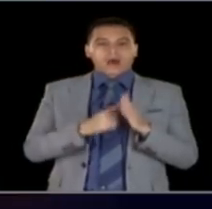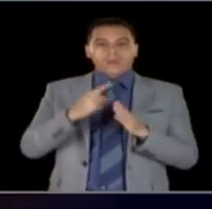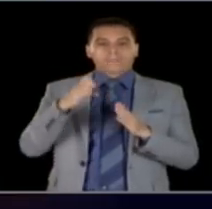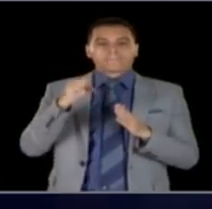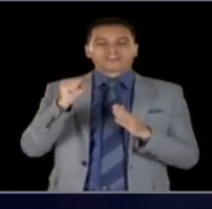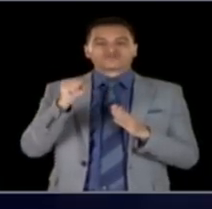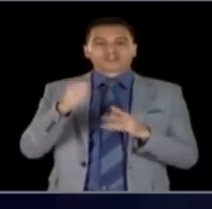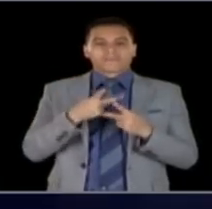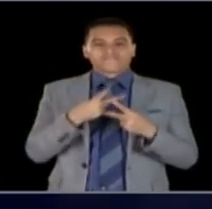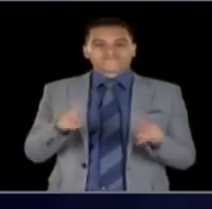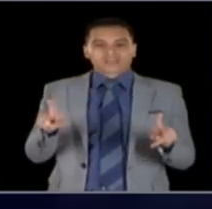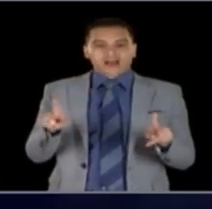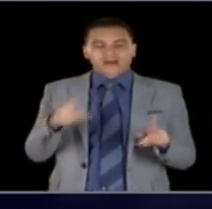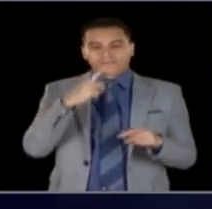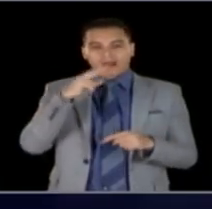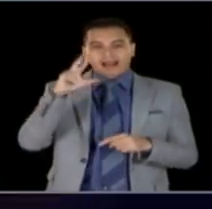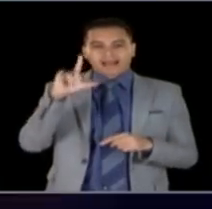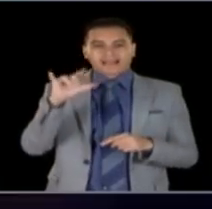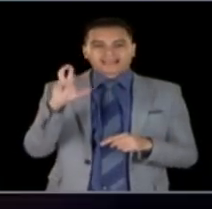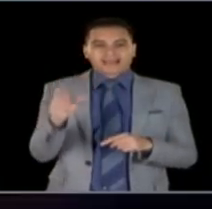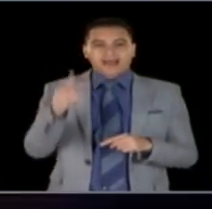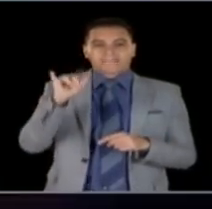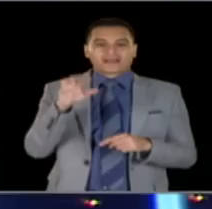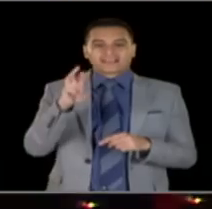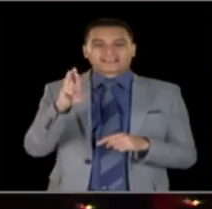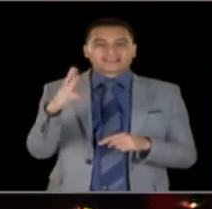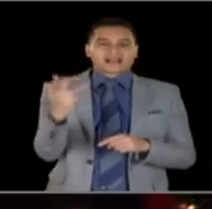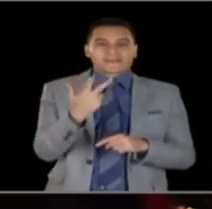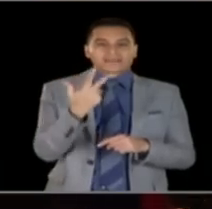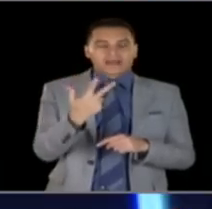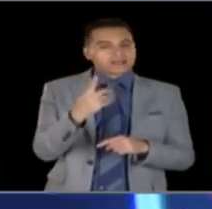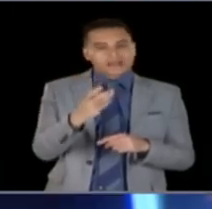إيزابيل الثالثة. للأسف إجابة خاطئة.